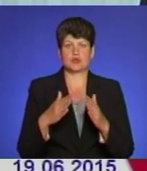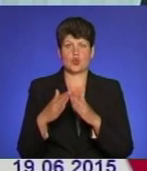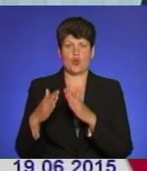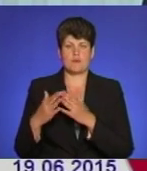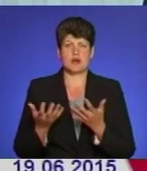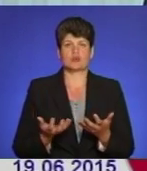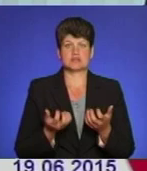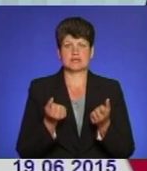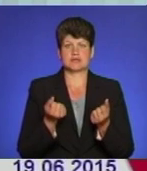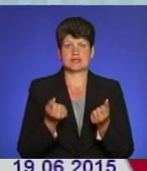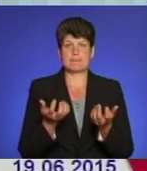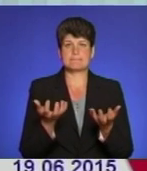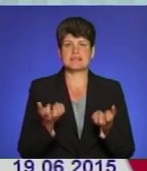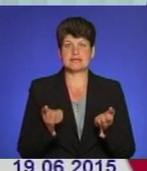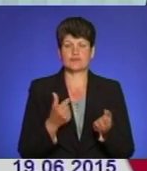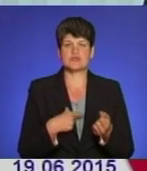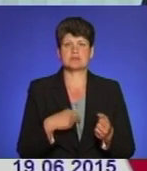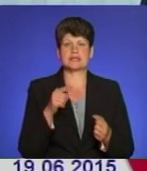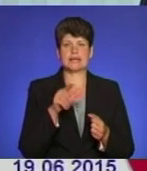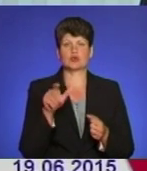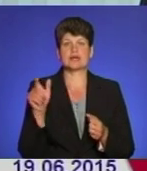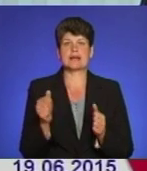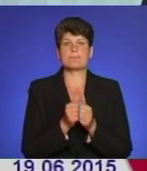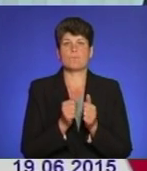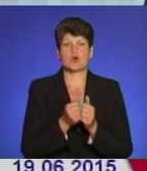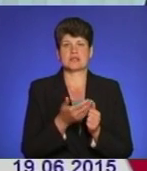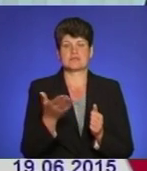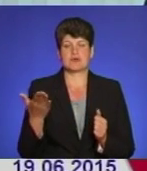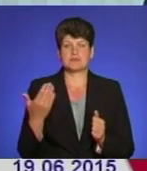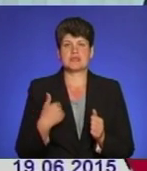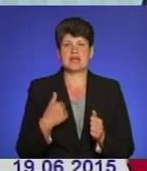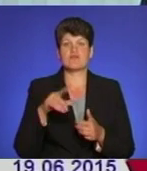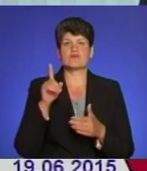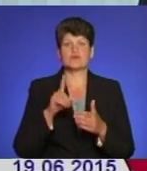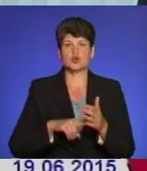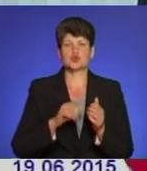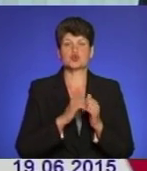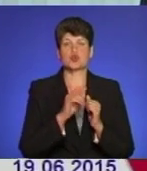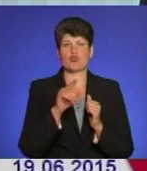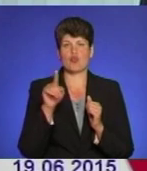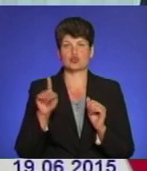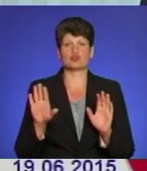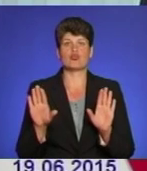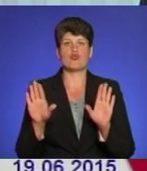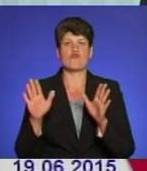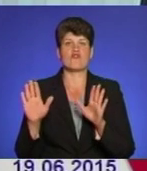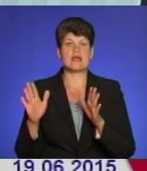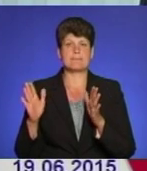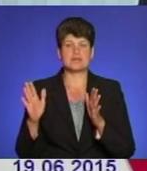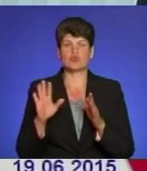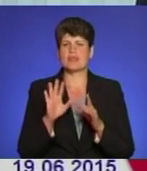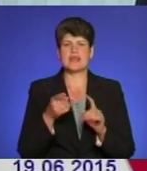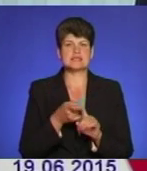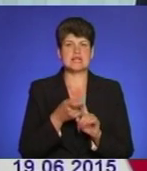отримаєте підтримку серед тих людей, які поряд з вами. І я вірю, що в кожному випадку, незалежно